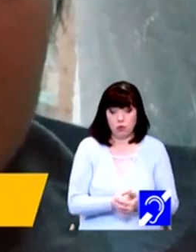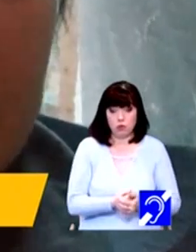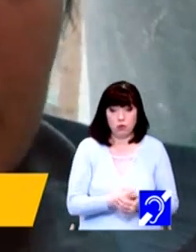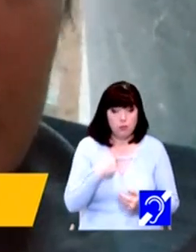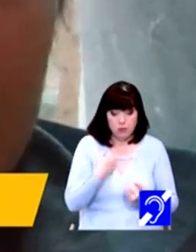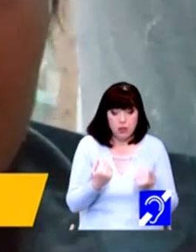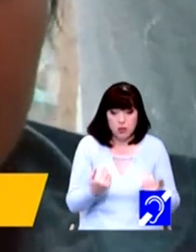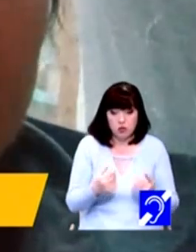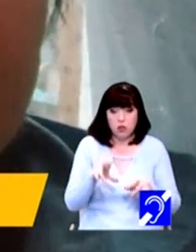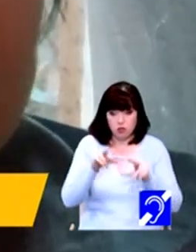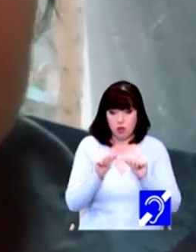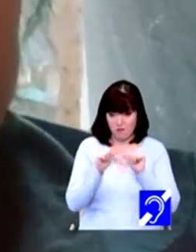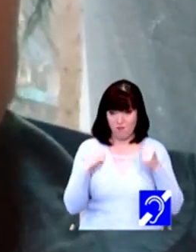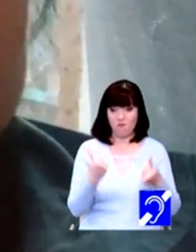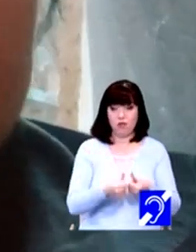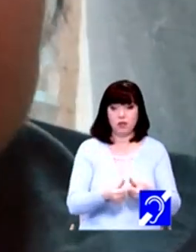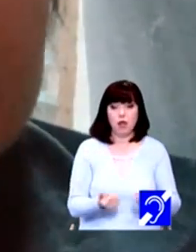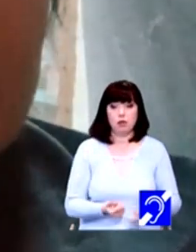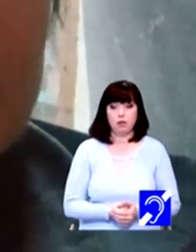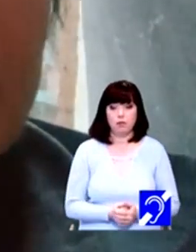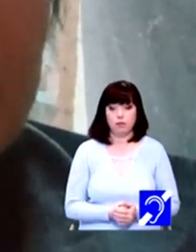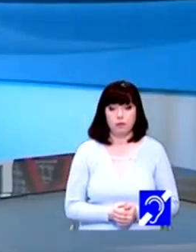практически сейчас в осаде.